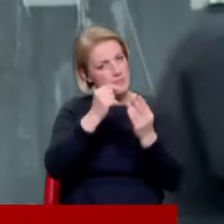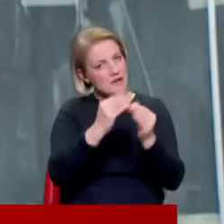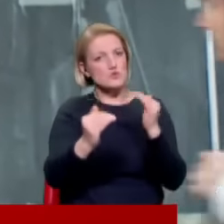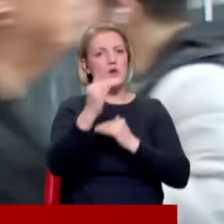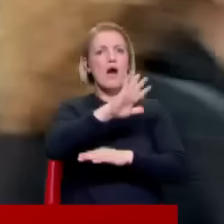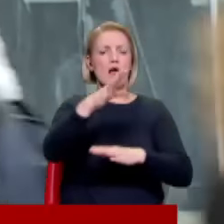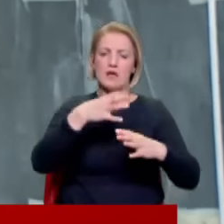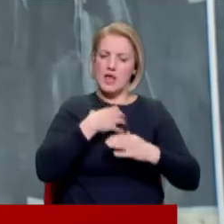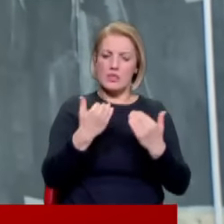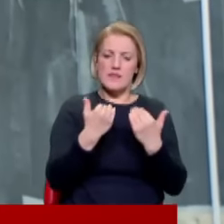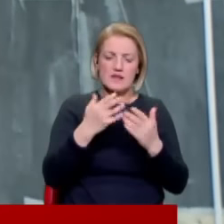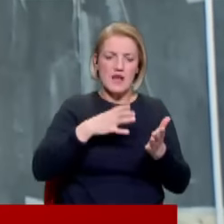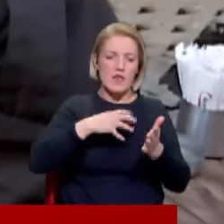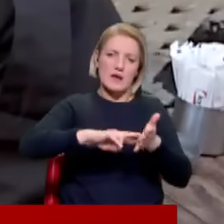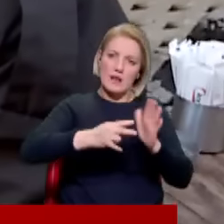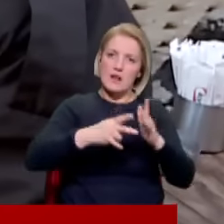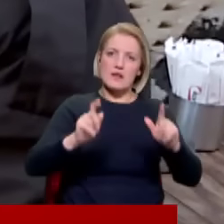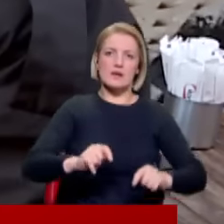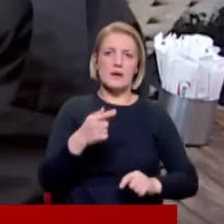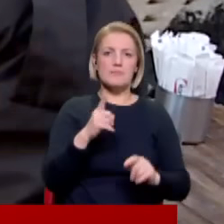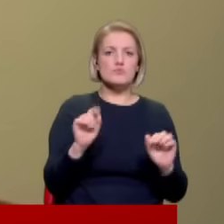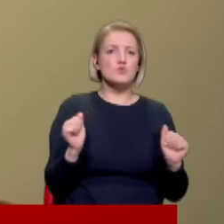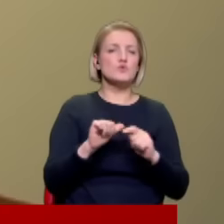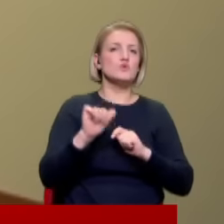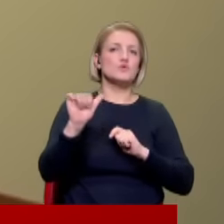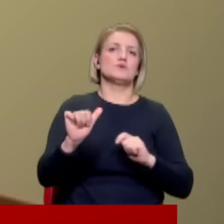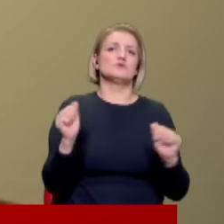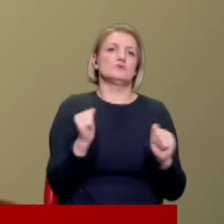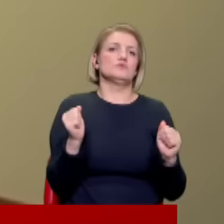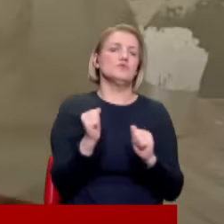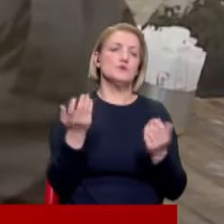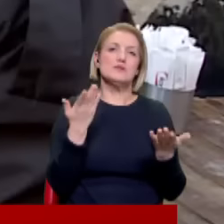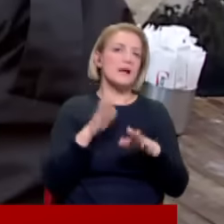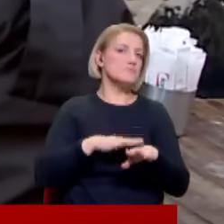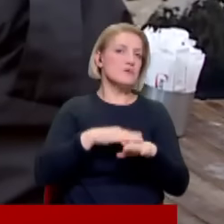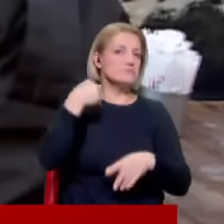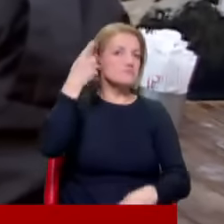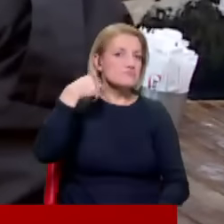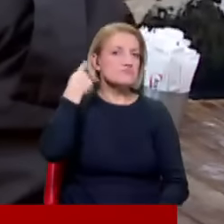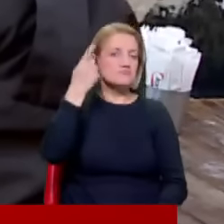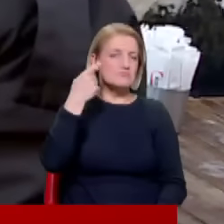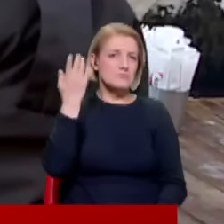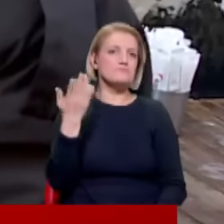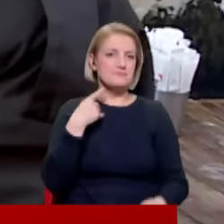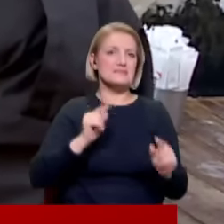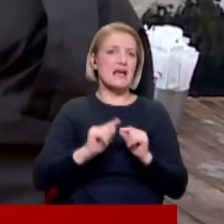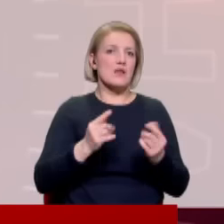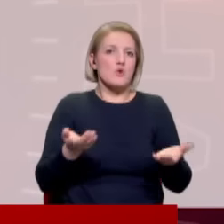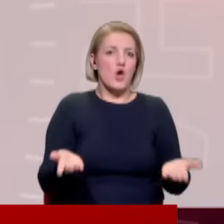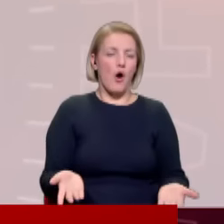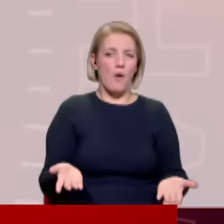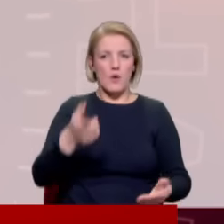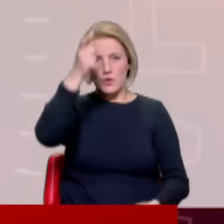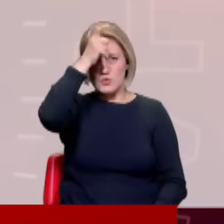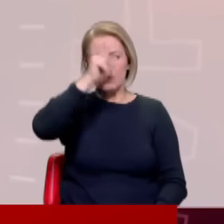yükseltsin. Herkes kendi desteğini kendi sağlasın. Uzun bir kış bizi bekliyor ama nasıl yapacağız onu düşünüyoruz işte kara kara. Bizim ekonomimiz yok ki.